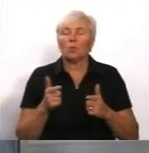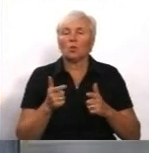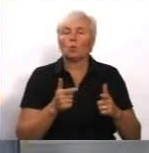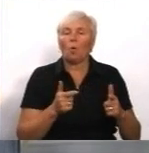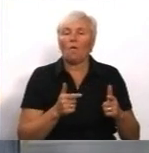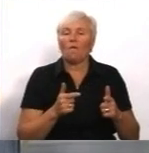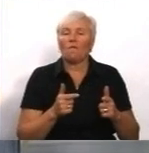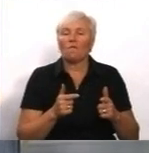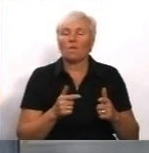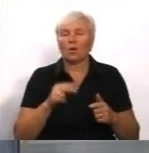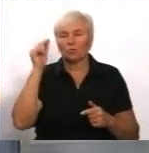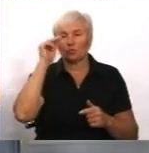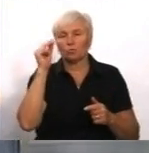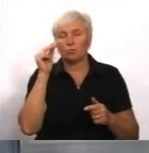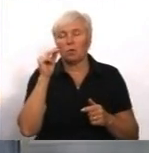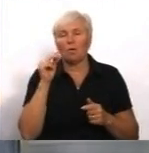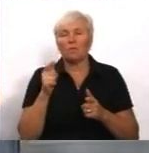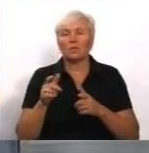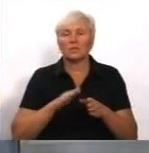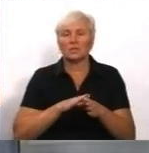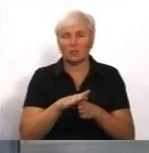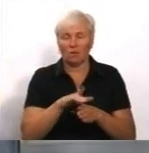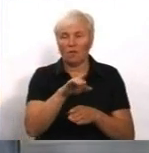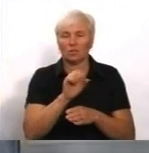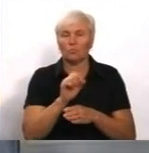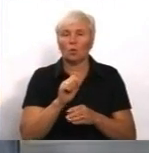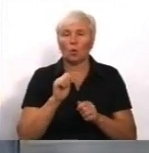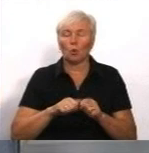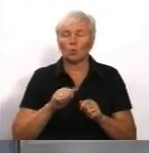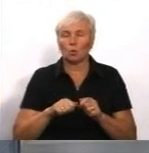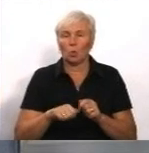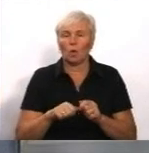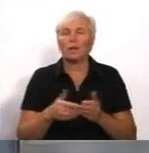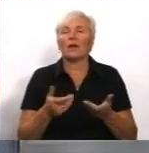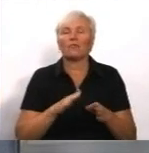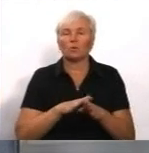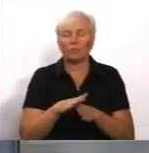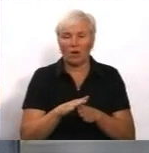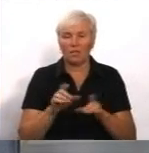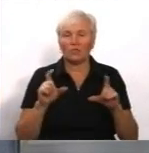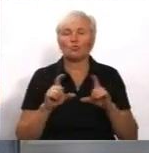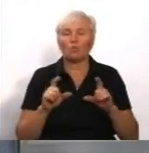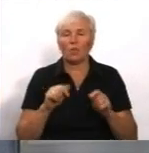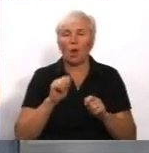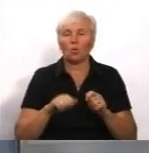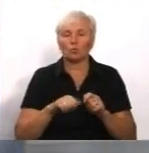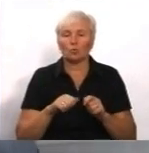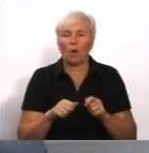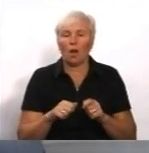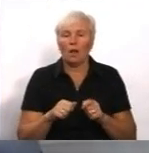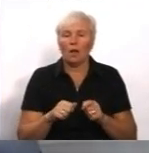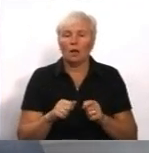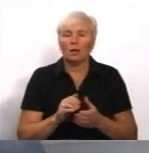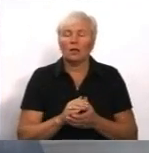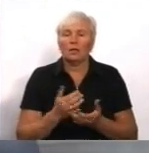нового навчального року. Чи здійснюється вашим управлінням контроль за тим, як відбуваються ремонти, в якому санітарному стані знаходяться школи перед